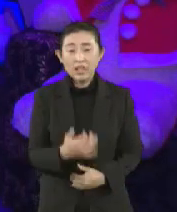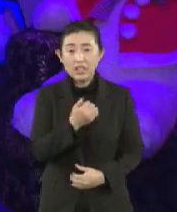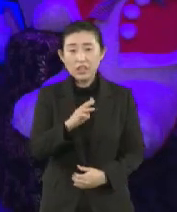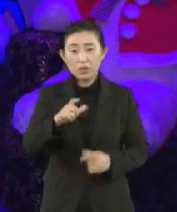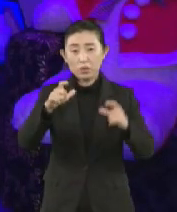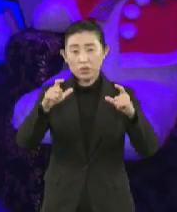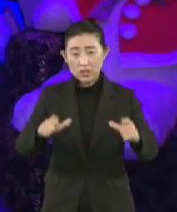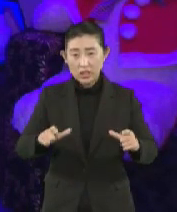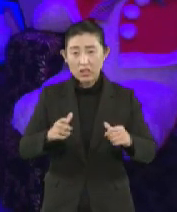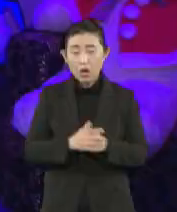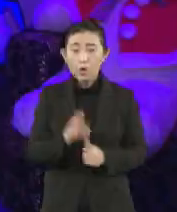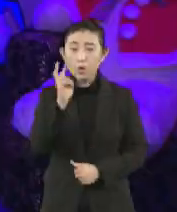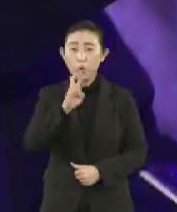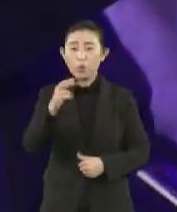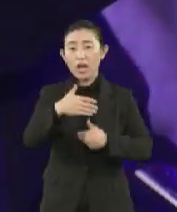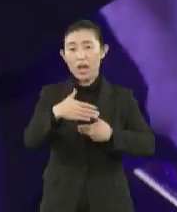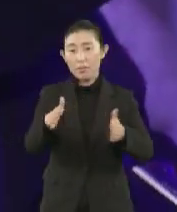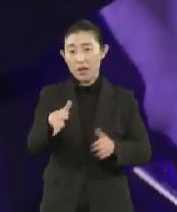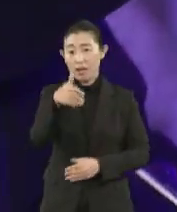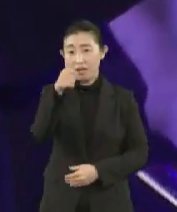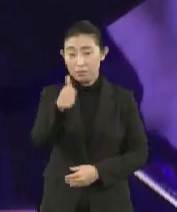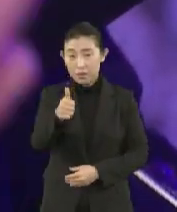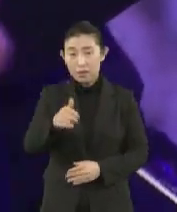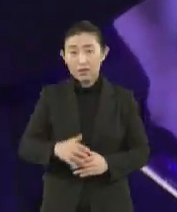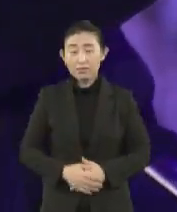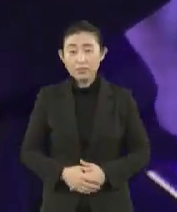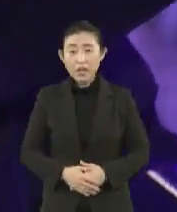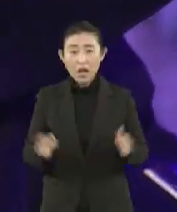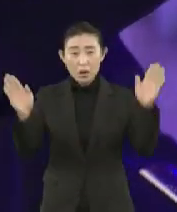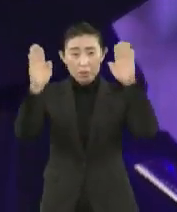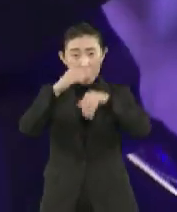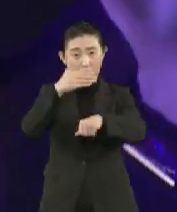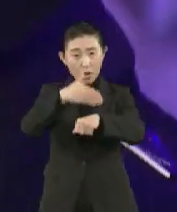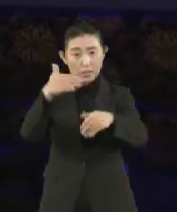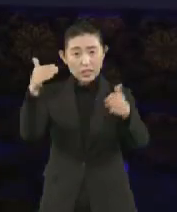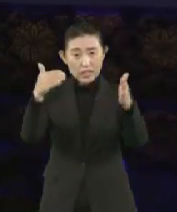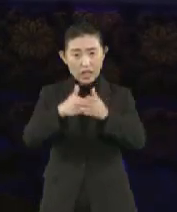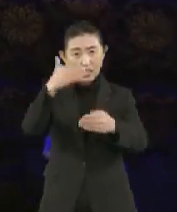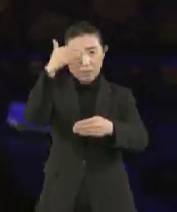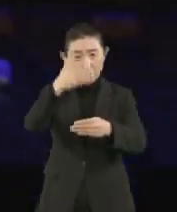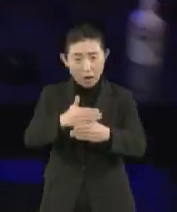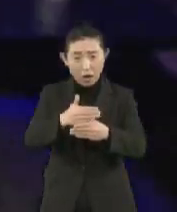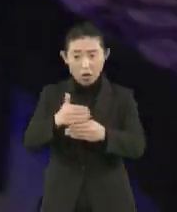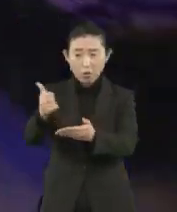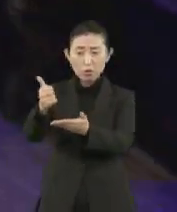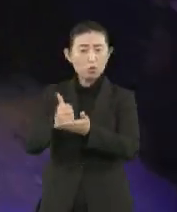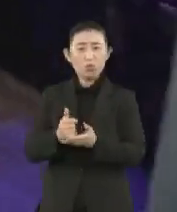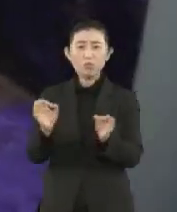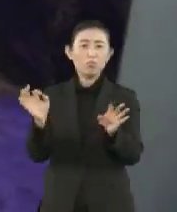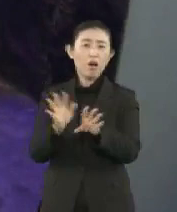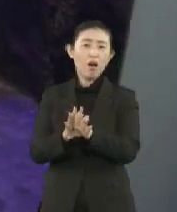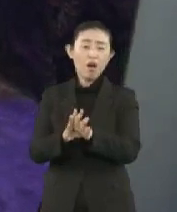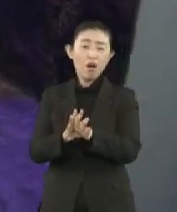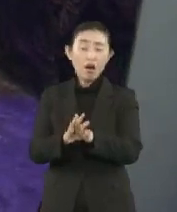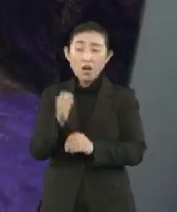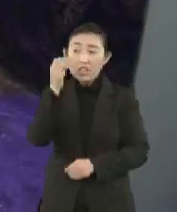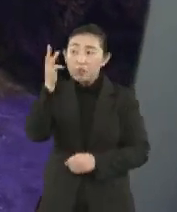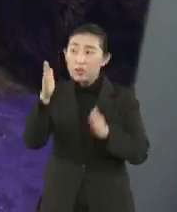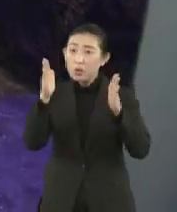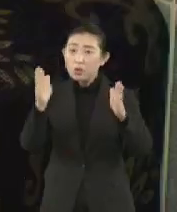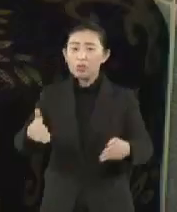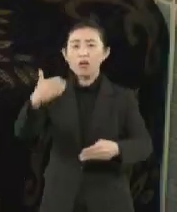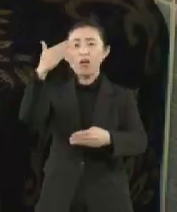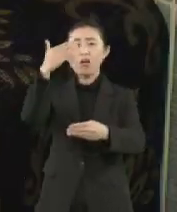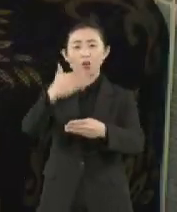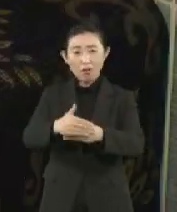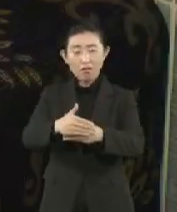세종시 나성동에서 노래방을 운영하는 김도연 씨. 밤 9시까지만 장사하다 보니 손님이 거의 없어 3개월째 개점